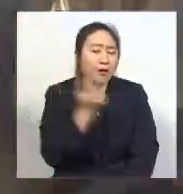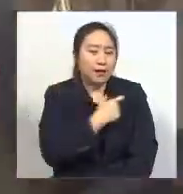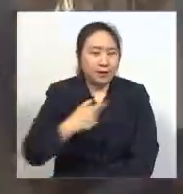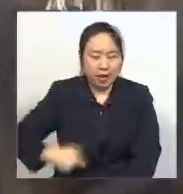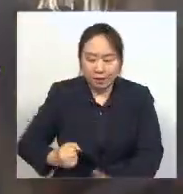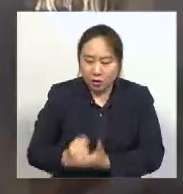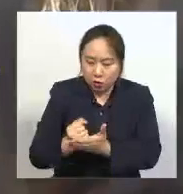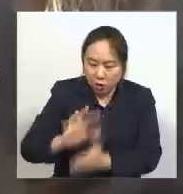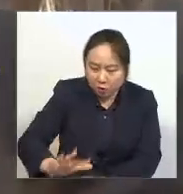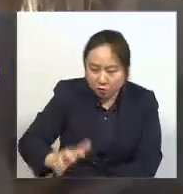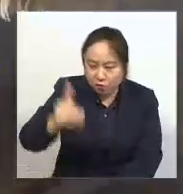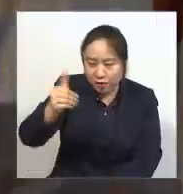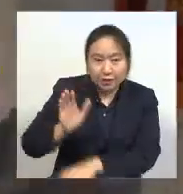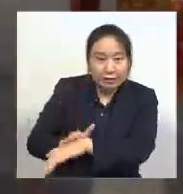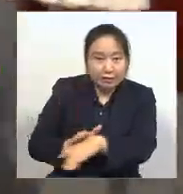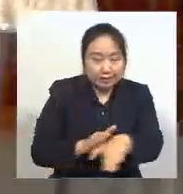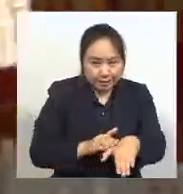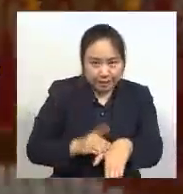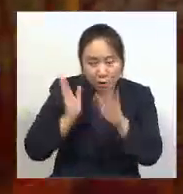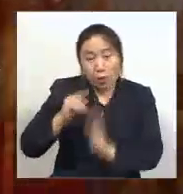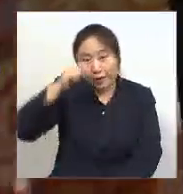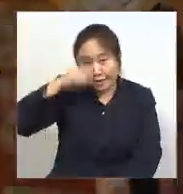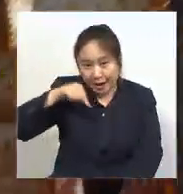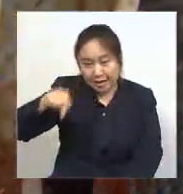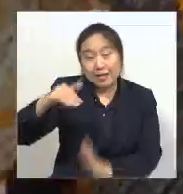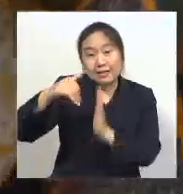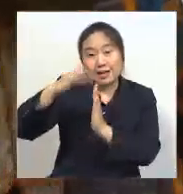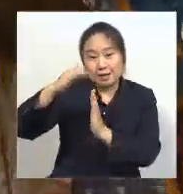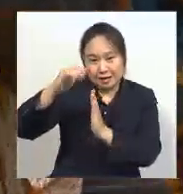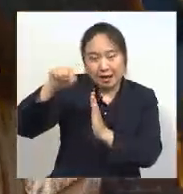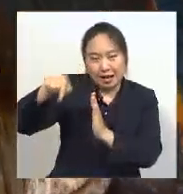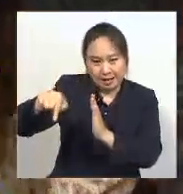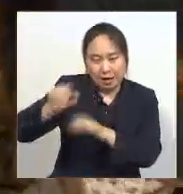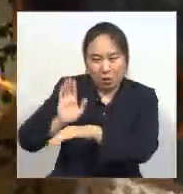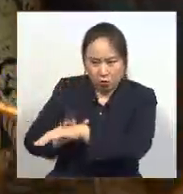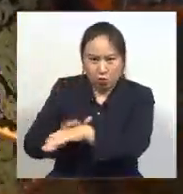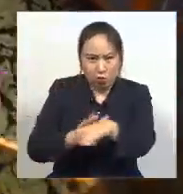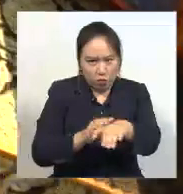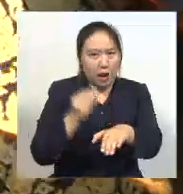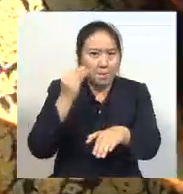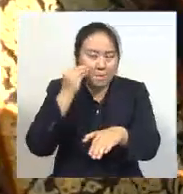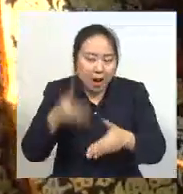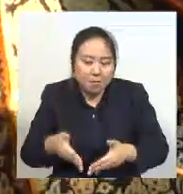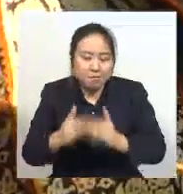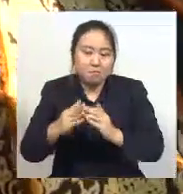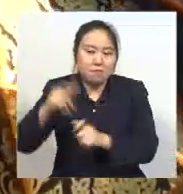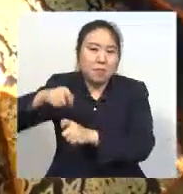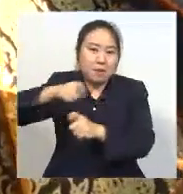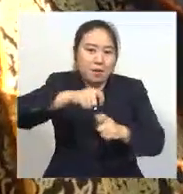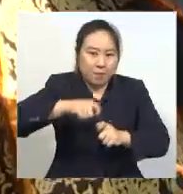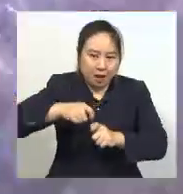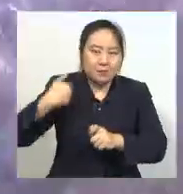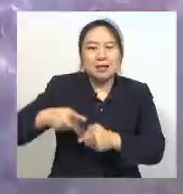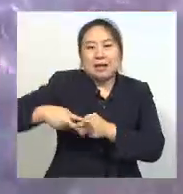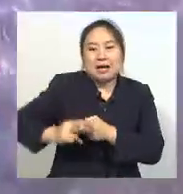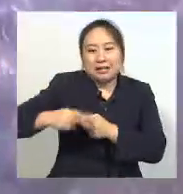และได้เชิญชวนพี่น้องชาวไตชาวลือทางตอนเหนือตั้งแต่เชียงตุงลงมาปักหลักสร้างบ้านแปลงเมืองและได้นำช่างหัตถกรรม